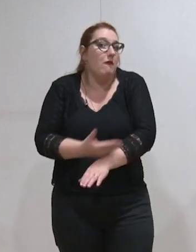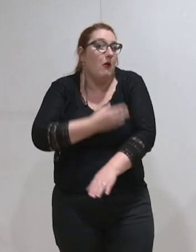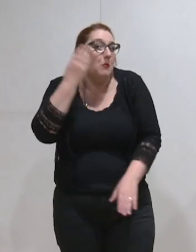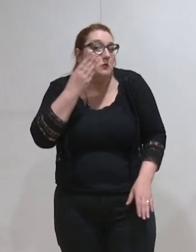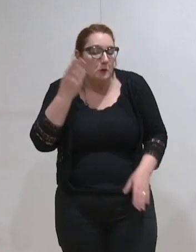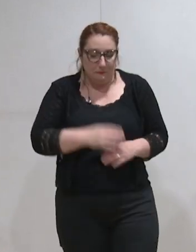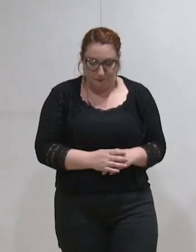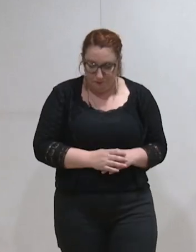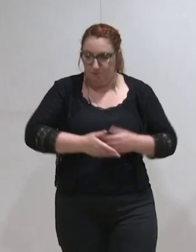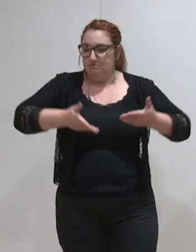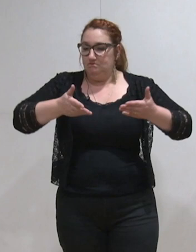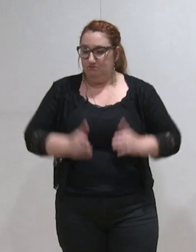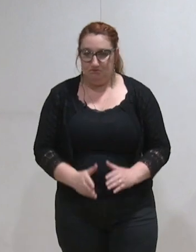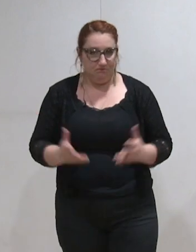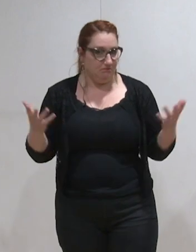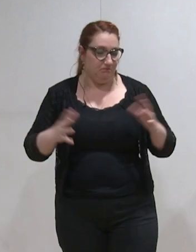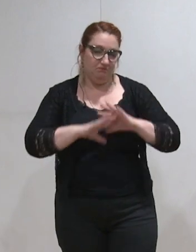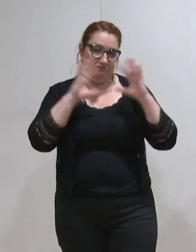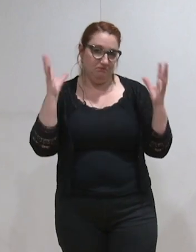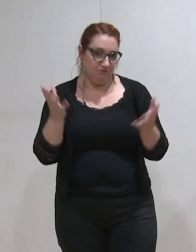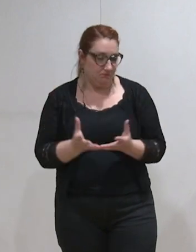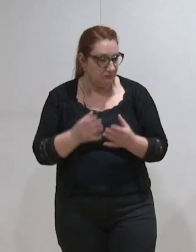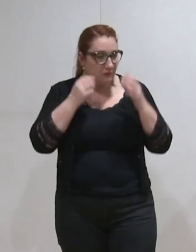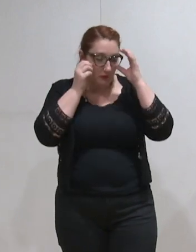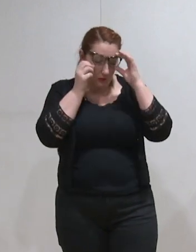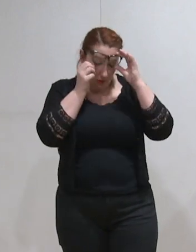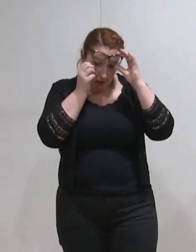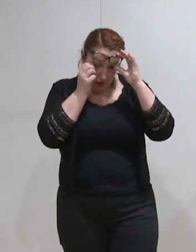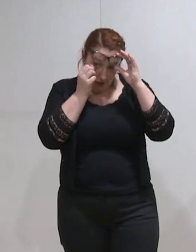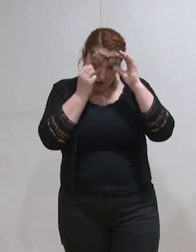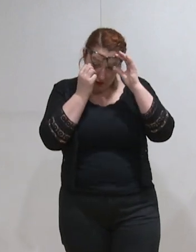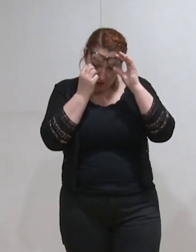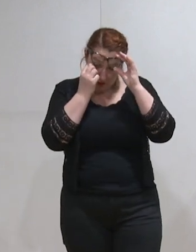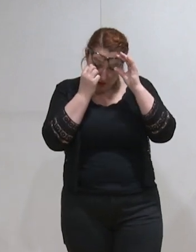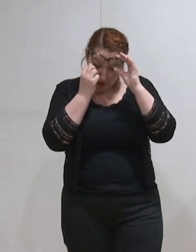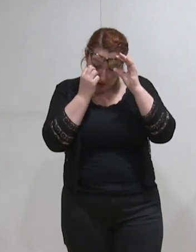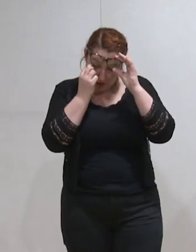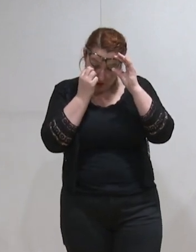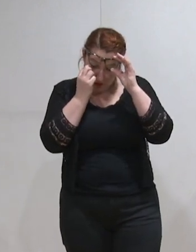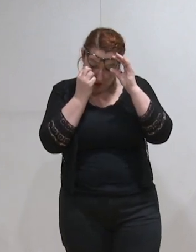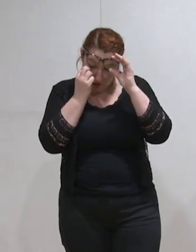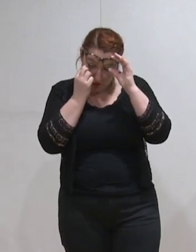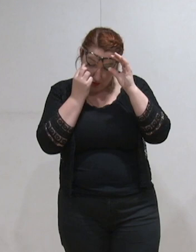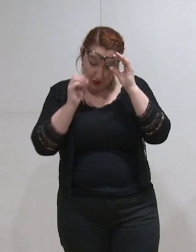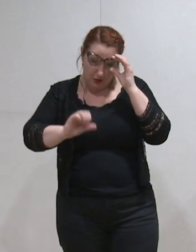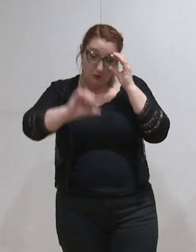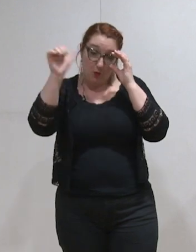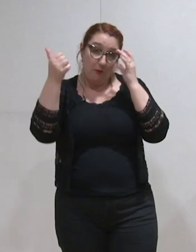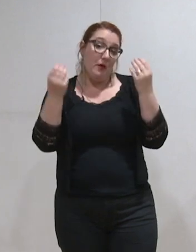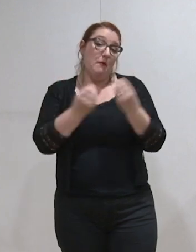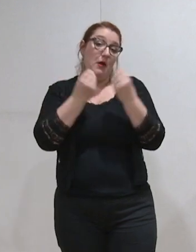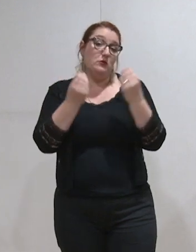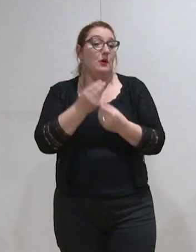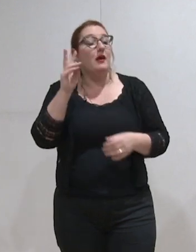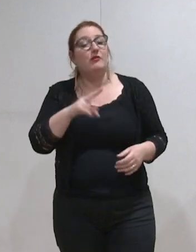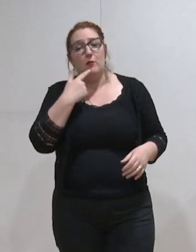décision que nous avons prise en gros est la suivante d'abord malheureusement et j'en dis pas plus parce que nos débats